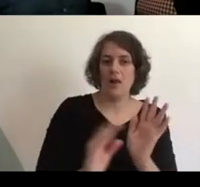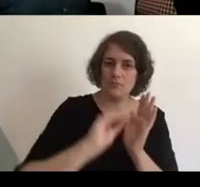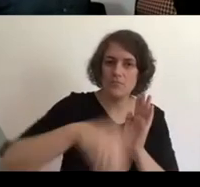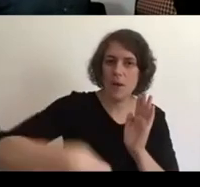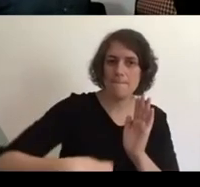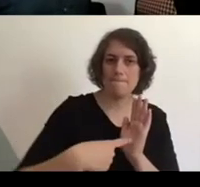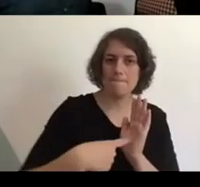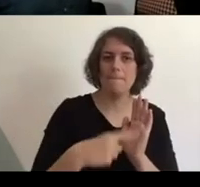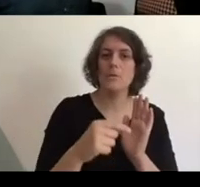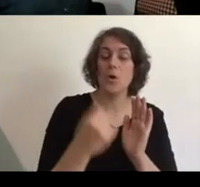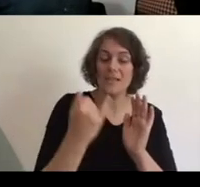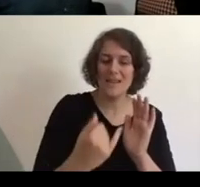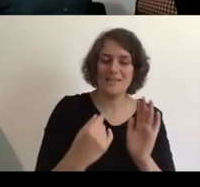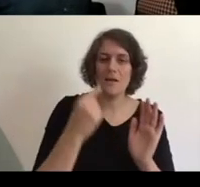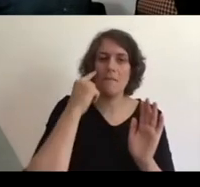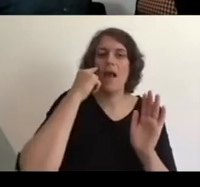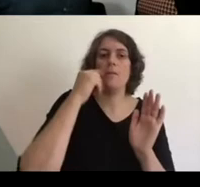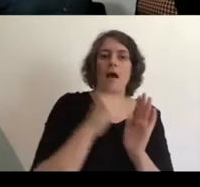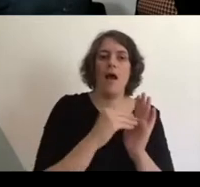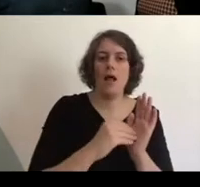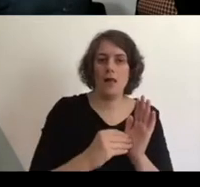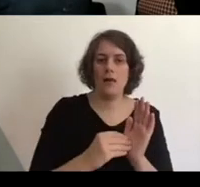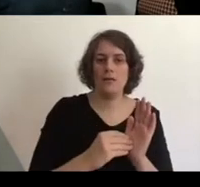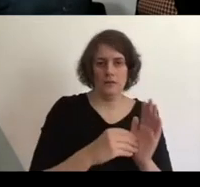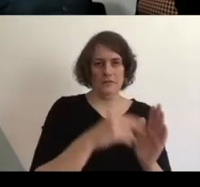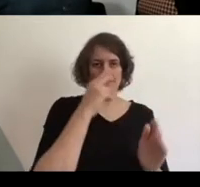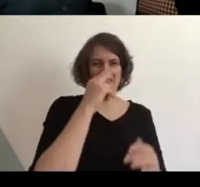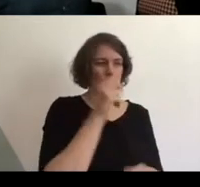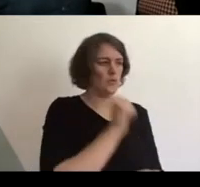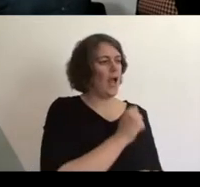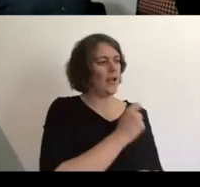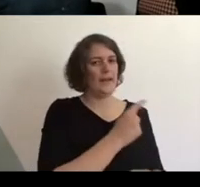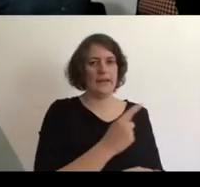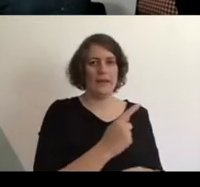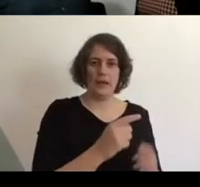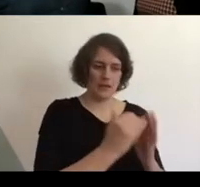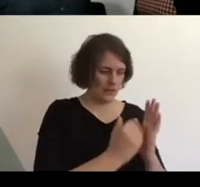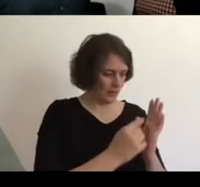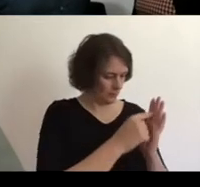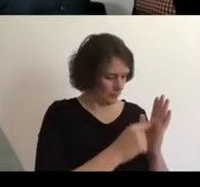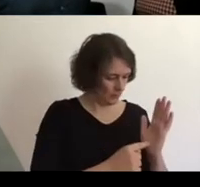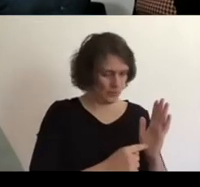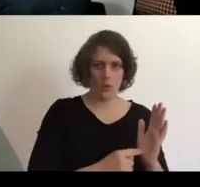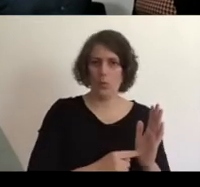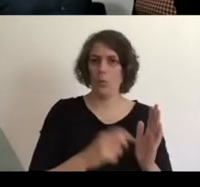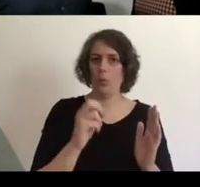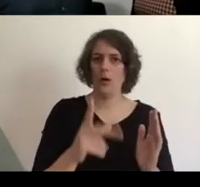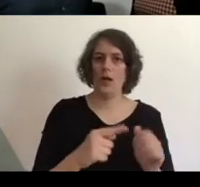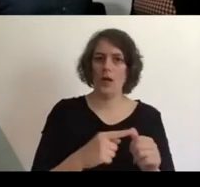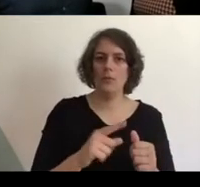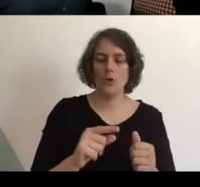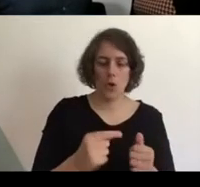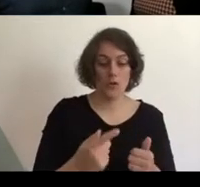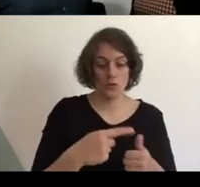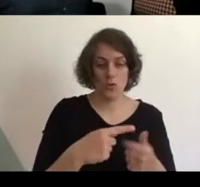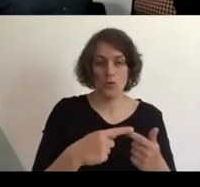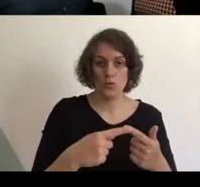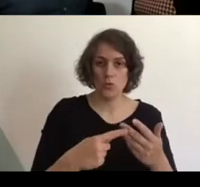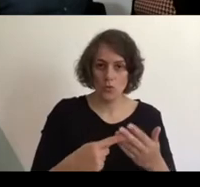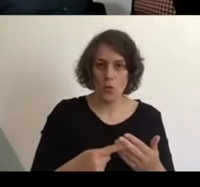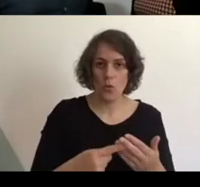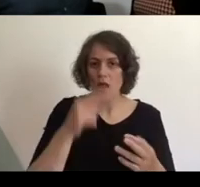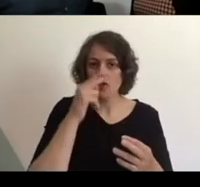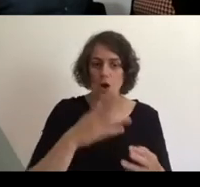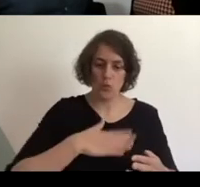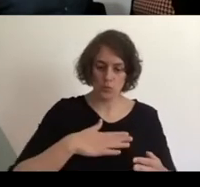Merkmale mal an, die in der AGG zum Beispiel geschützt sind. Und dann haben sie sich tatsächlich eins nach dem anderen vorgenommen und